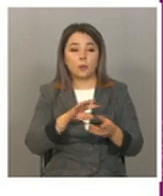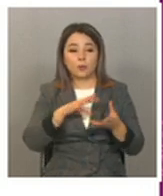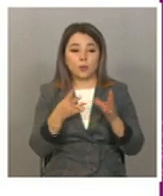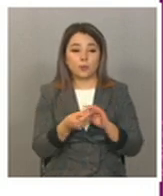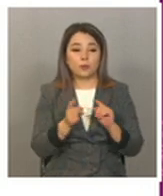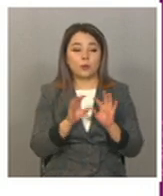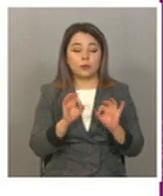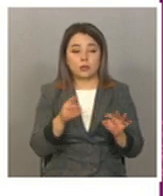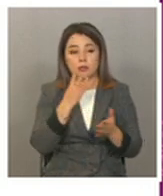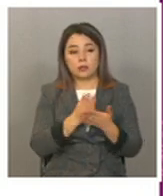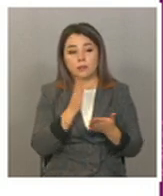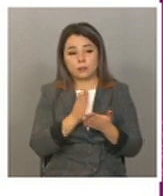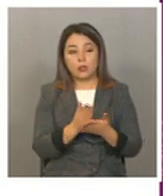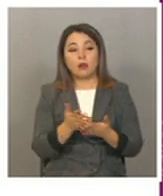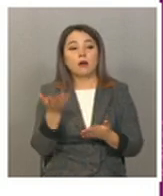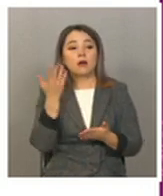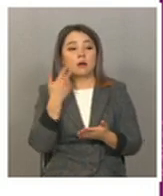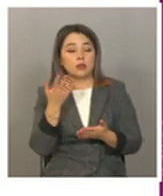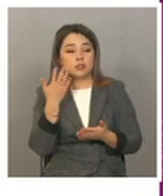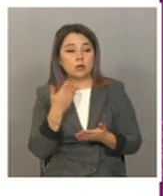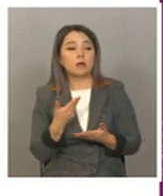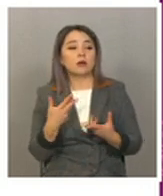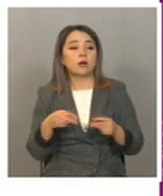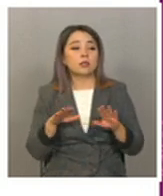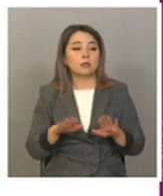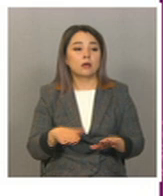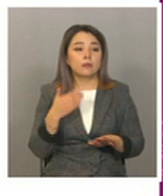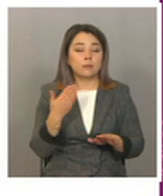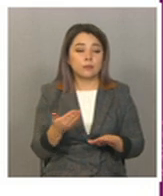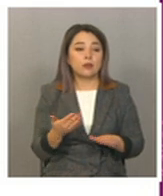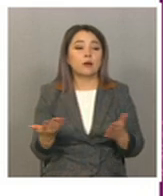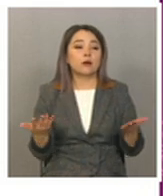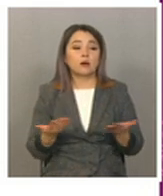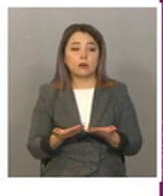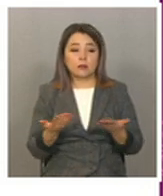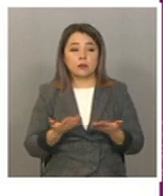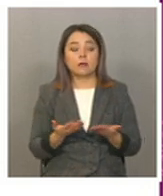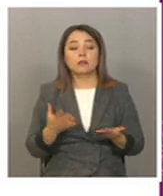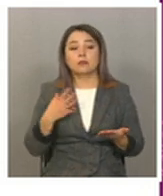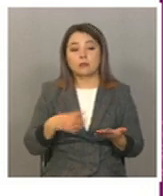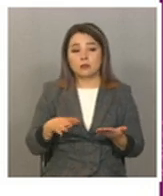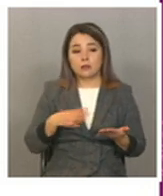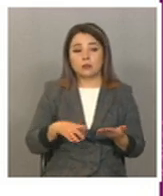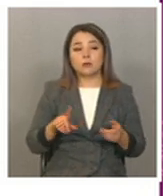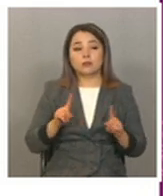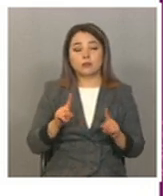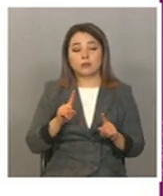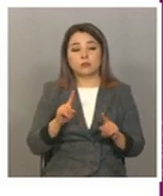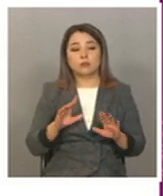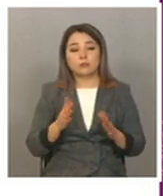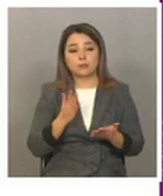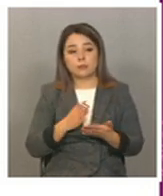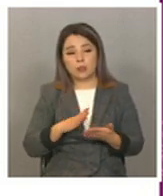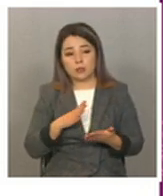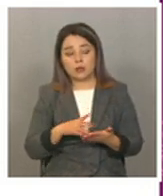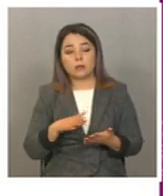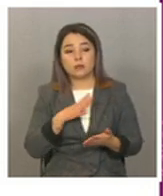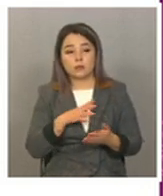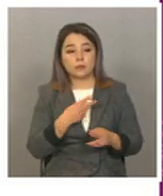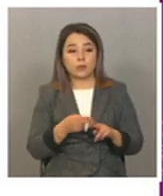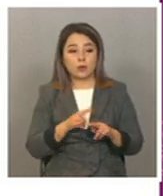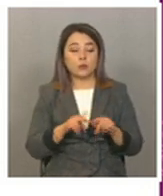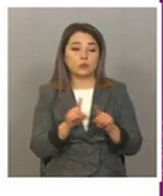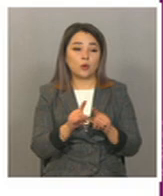тұрады. Қашан, қайда, қалай, неге, не үшін, неліктен тағы